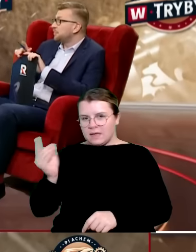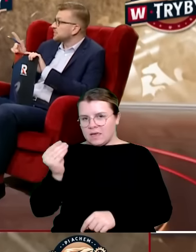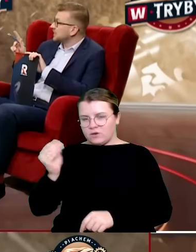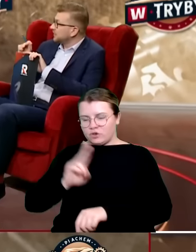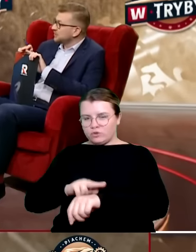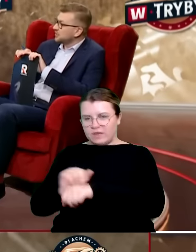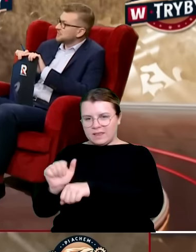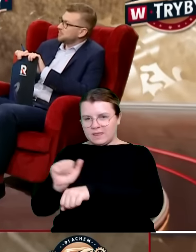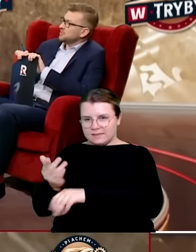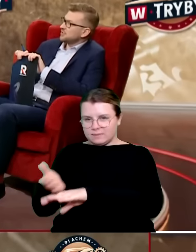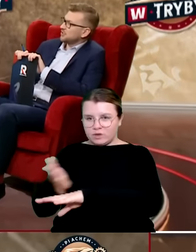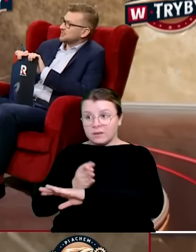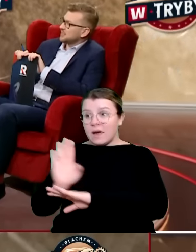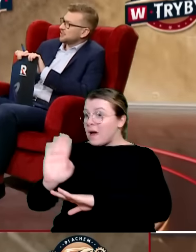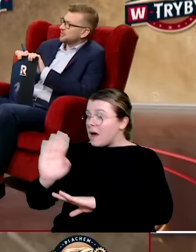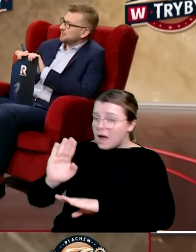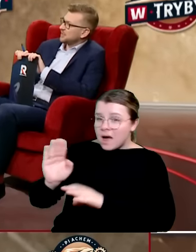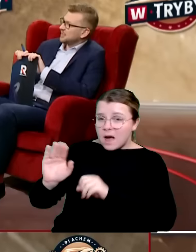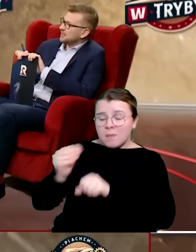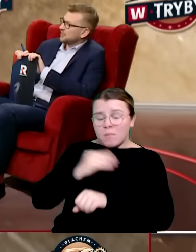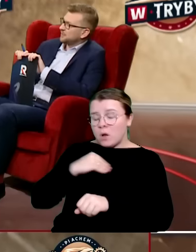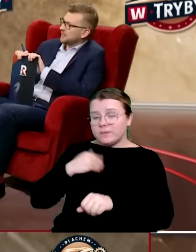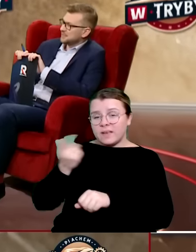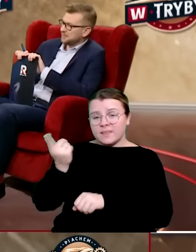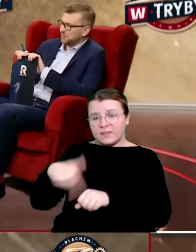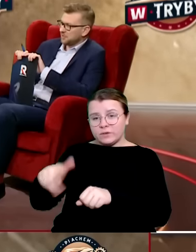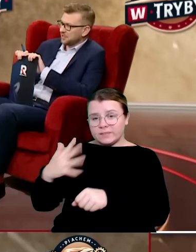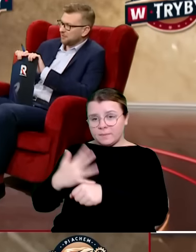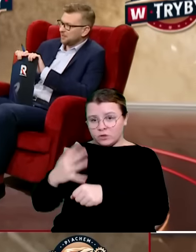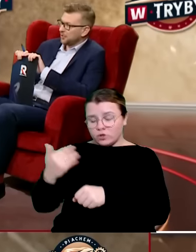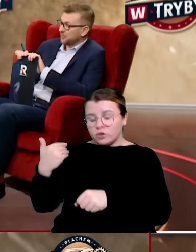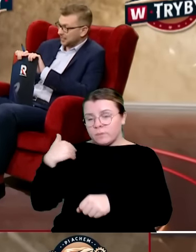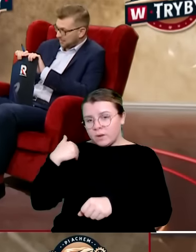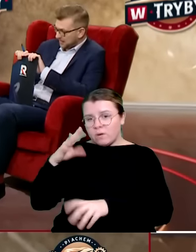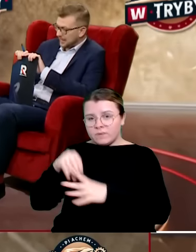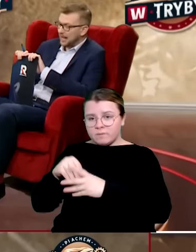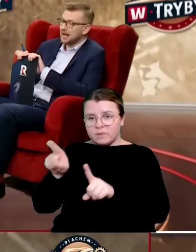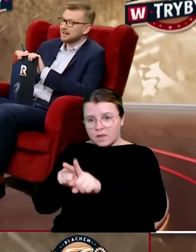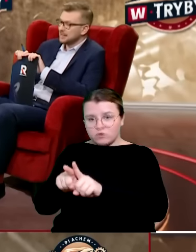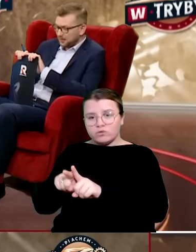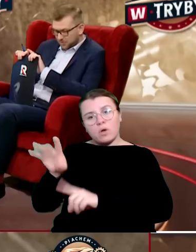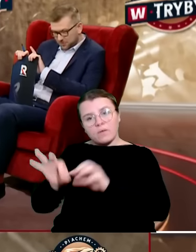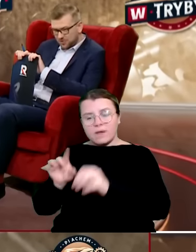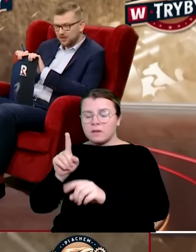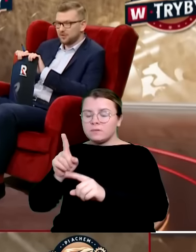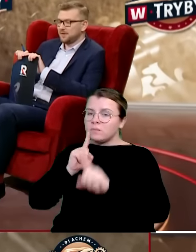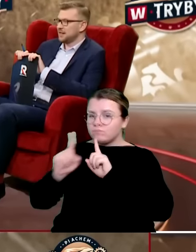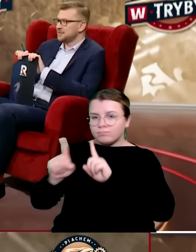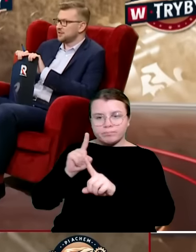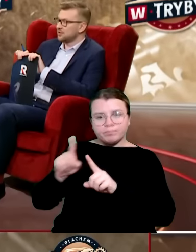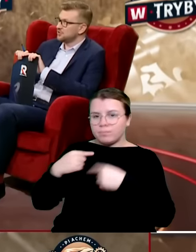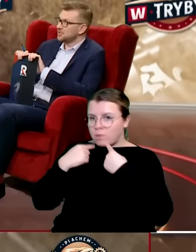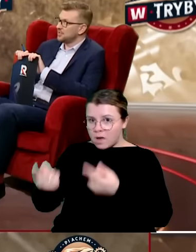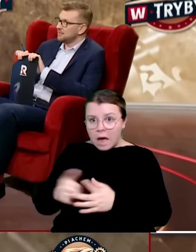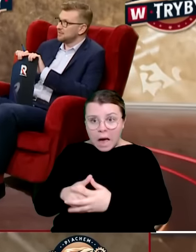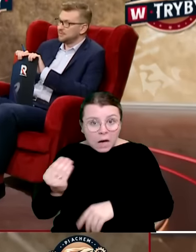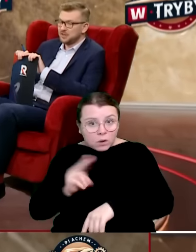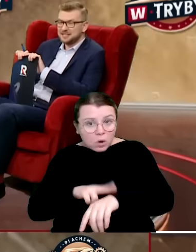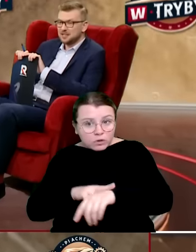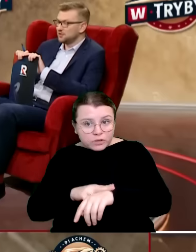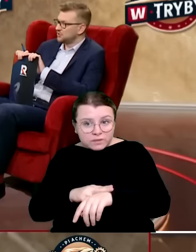Ale nie, Polska 2050 ostatnio o tym na konferencji wspominała. Tak, przed 23? Tak, to było na konferencji. Ojej. O